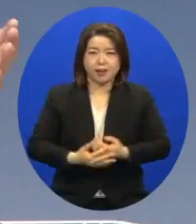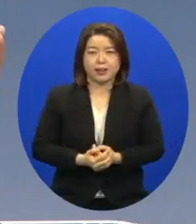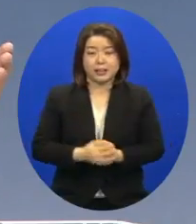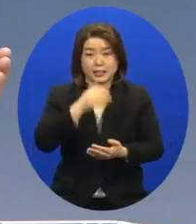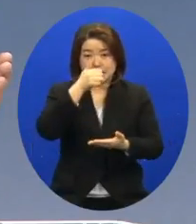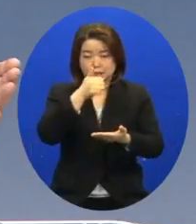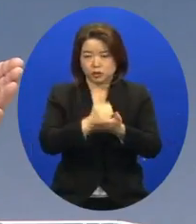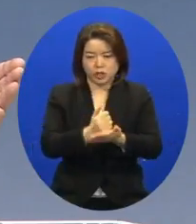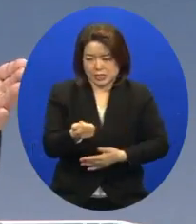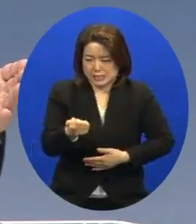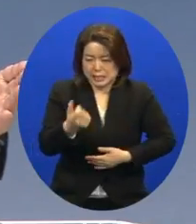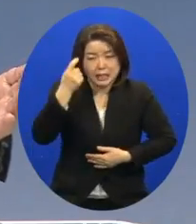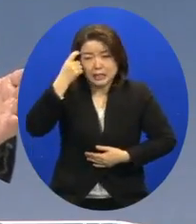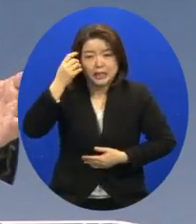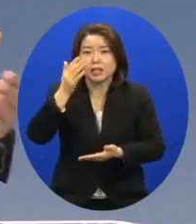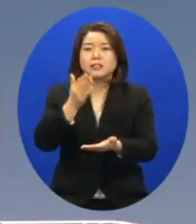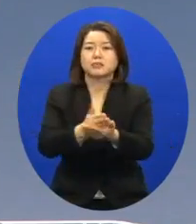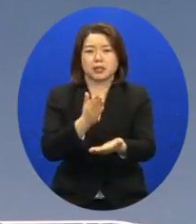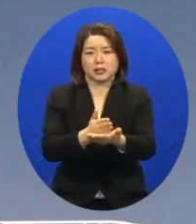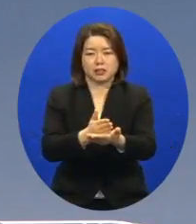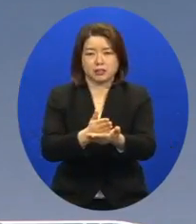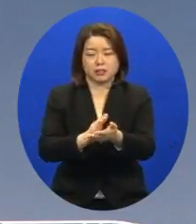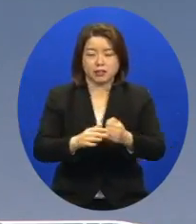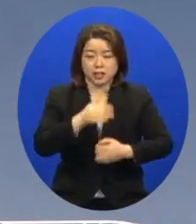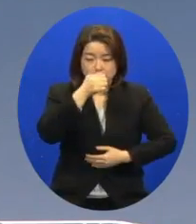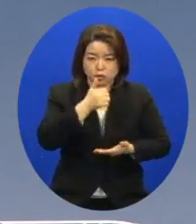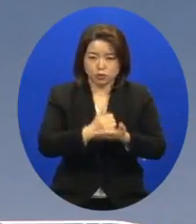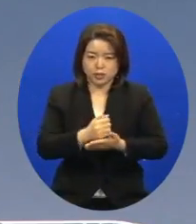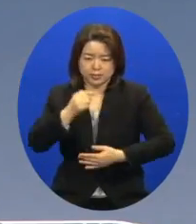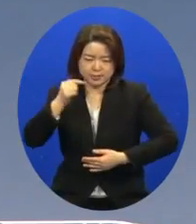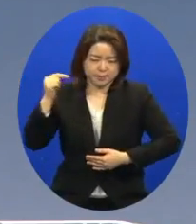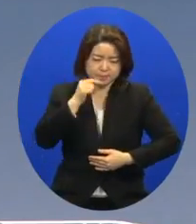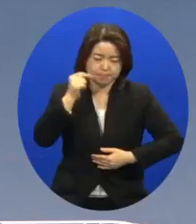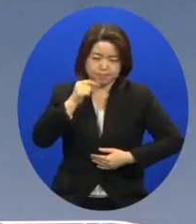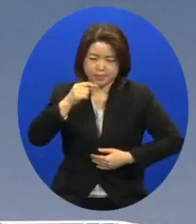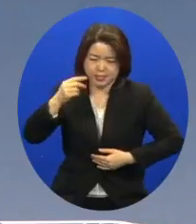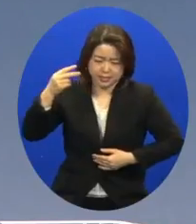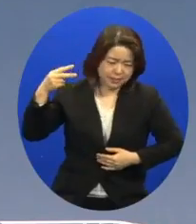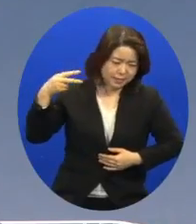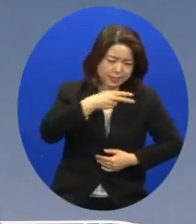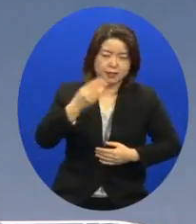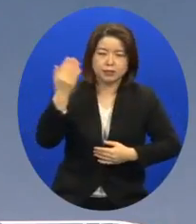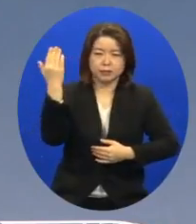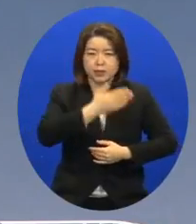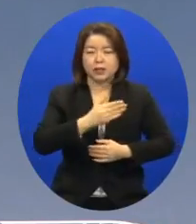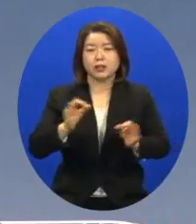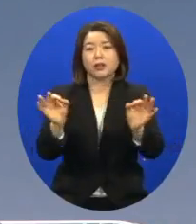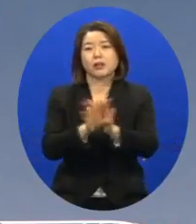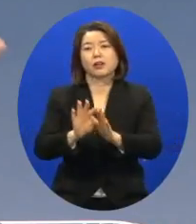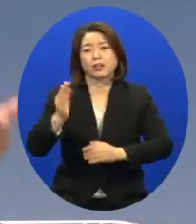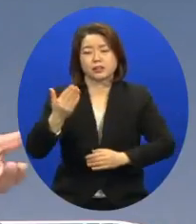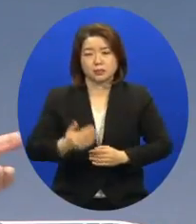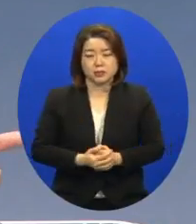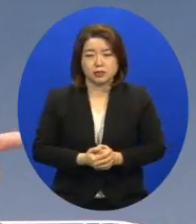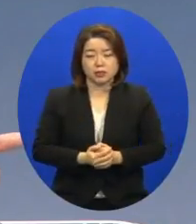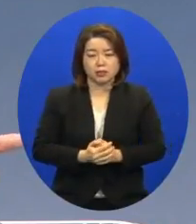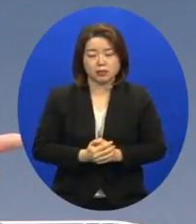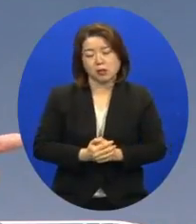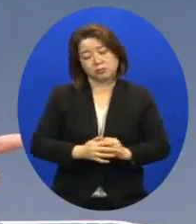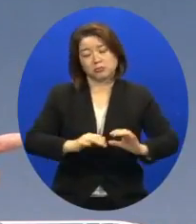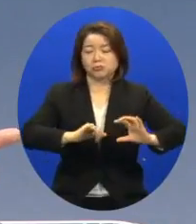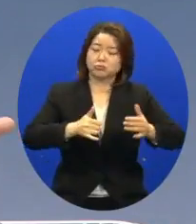죄를 작게 여기지 말라는 것입니다 죄를 아주 단호하게 제거하는 것입니다 세상을 살다보면 어쩔 수가